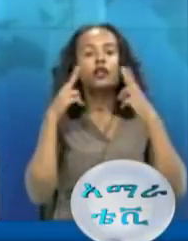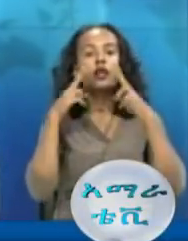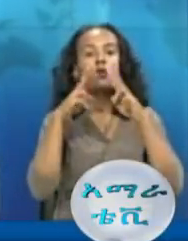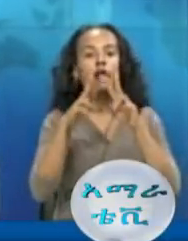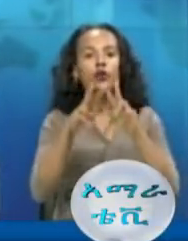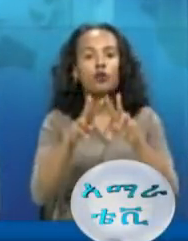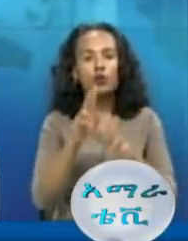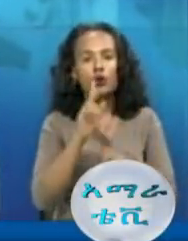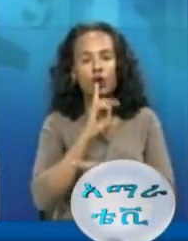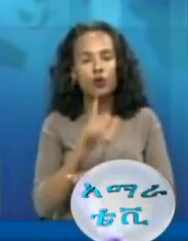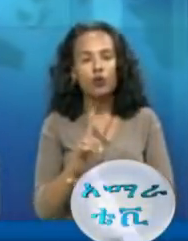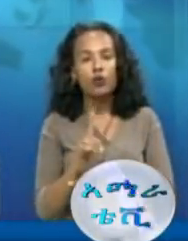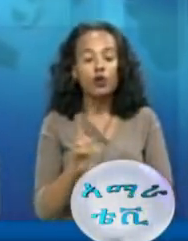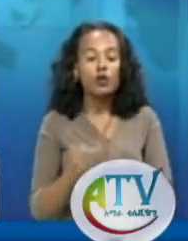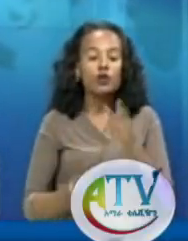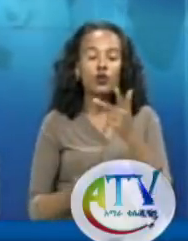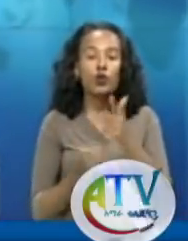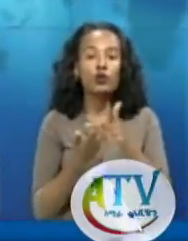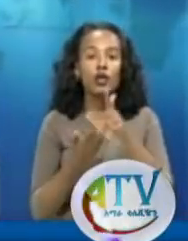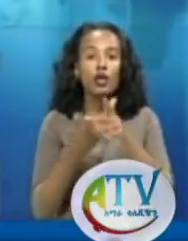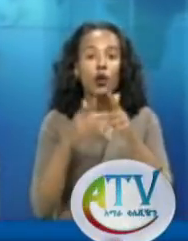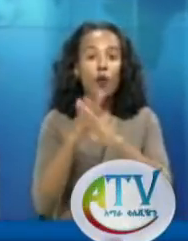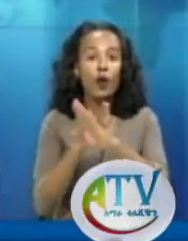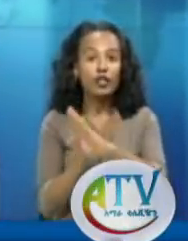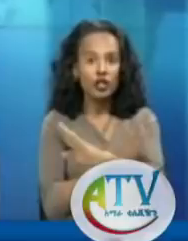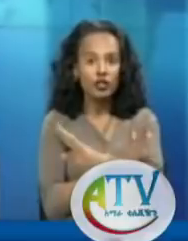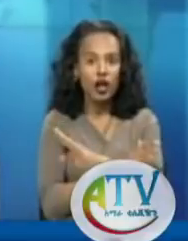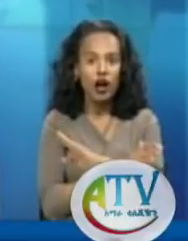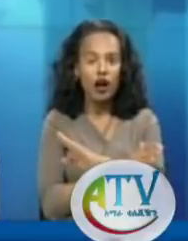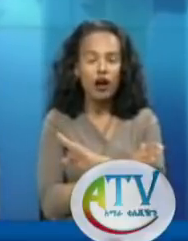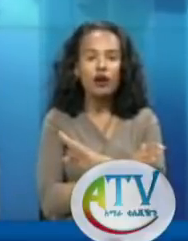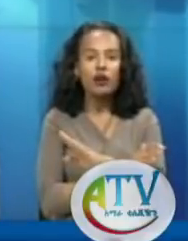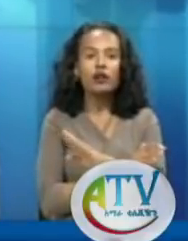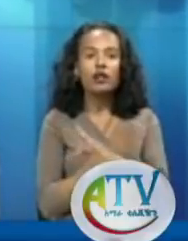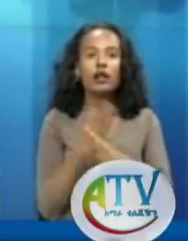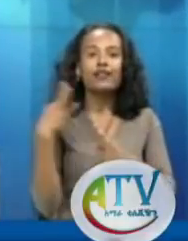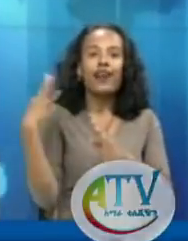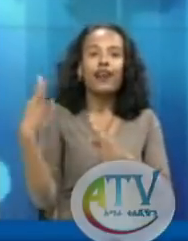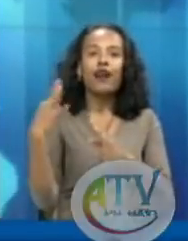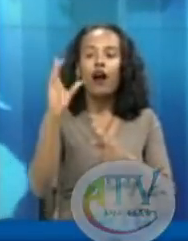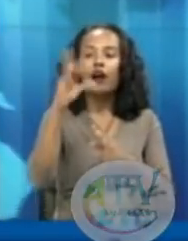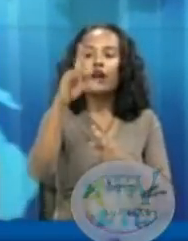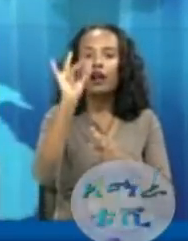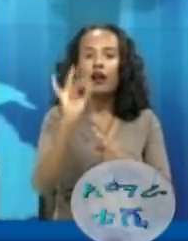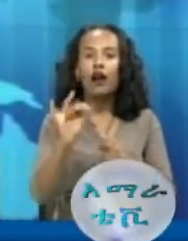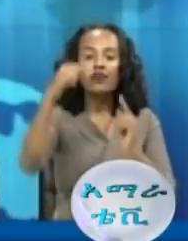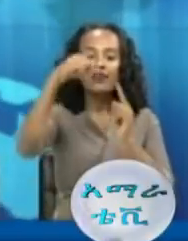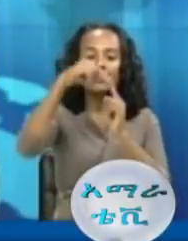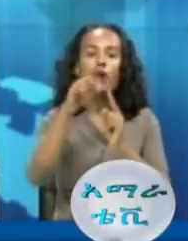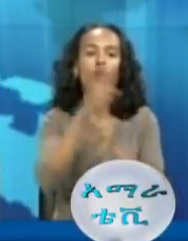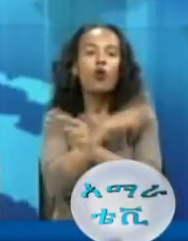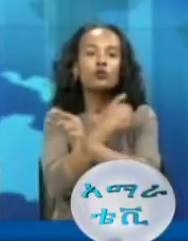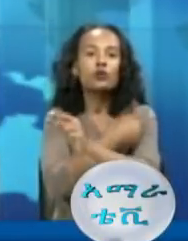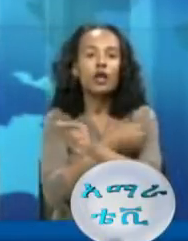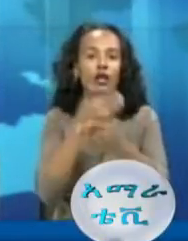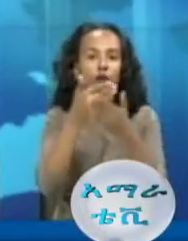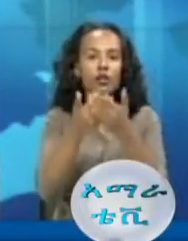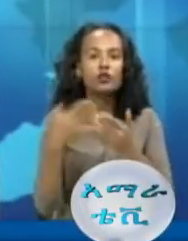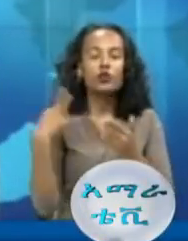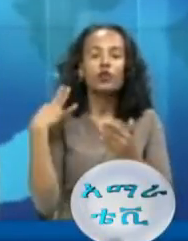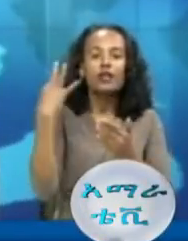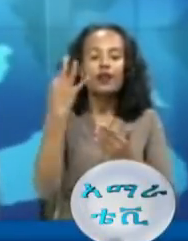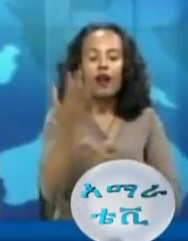ነው። ሶስተኛው ማሻሻያ ከጤና ኬላ እስከ ሆስፒታል የሚደርሰው የጤና